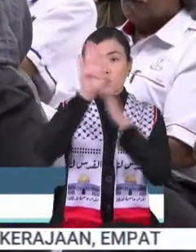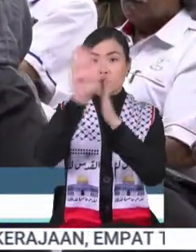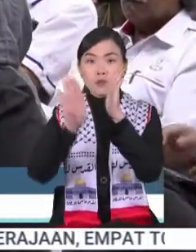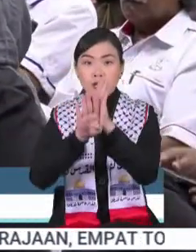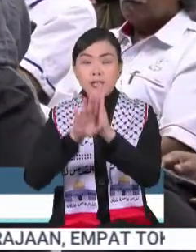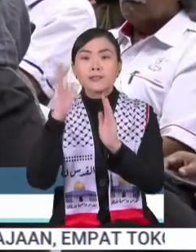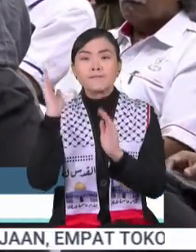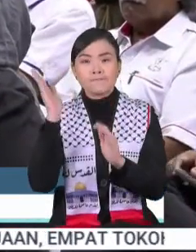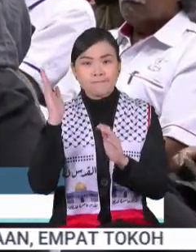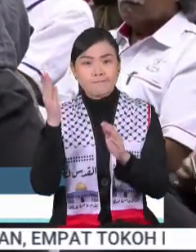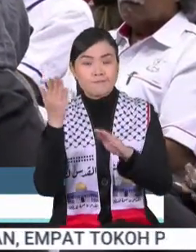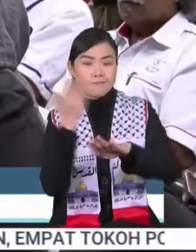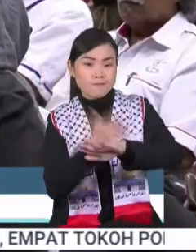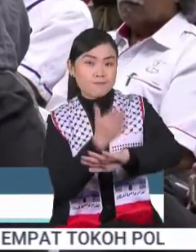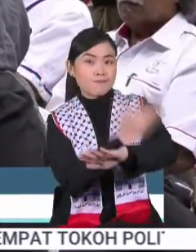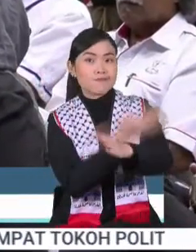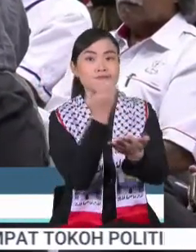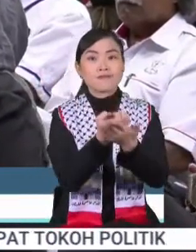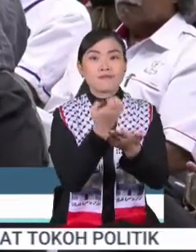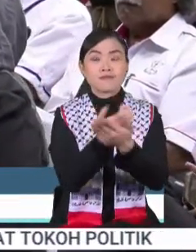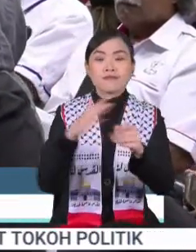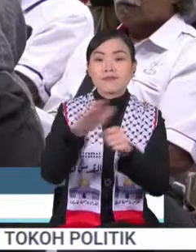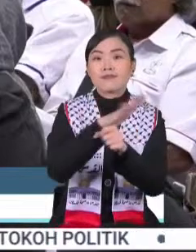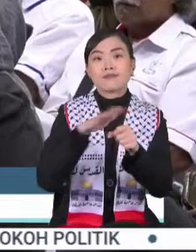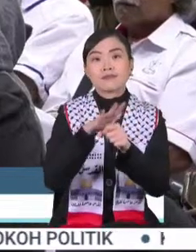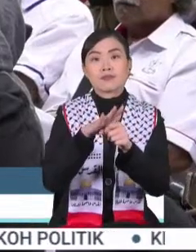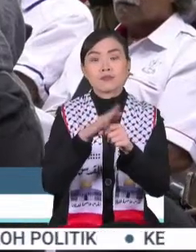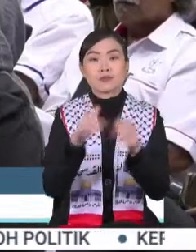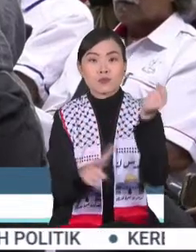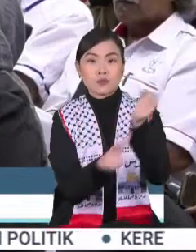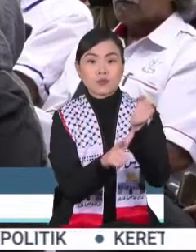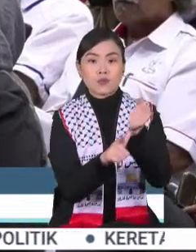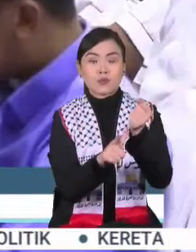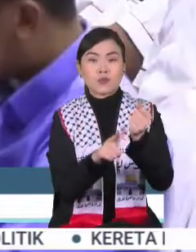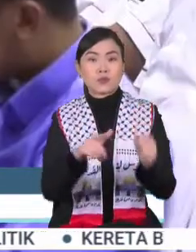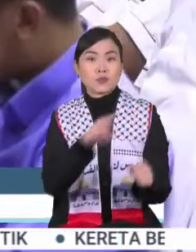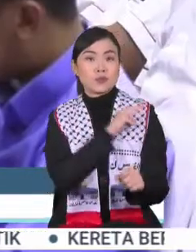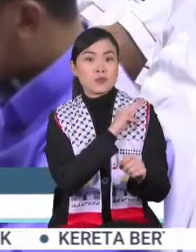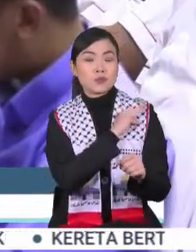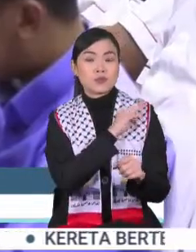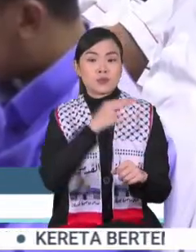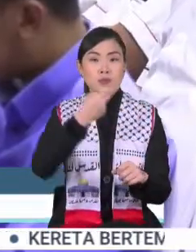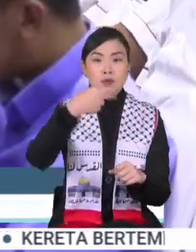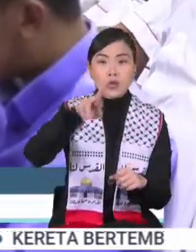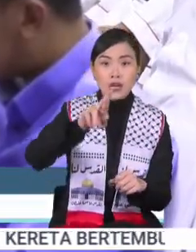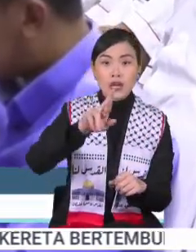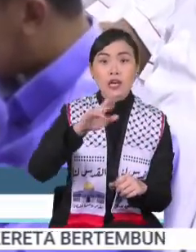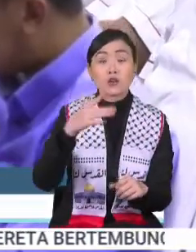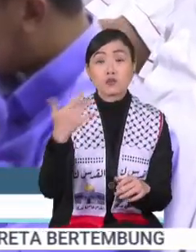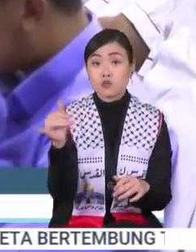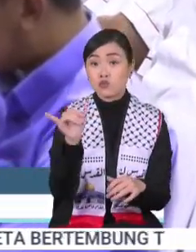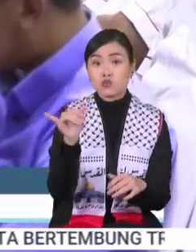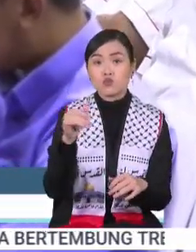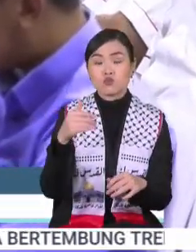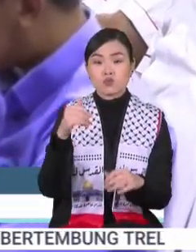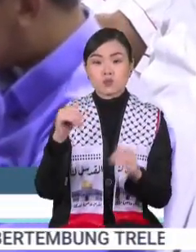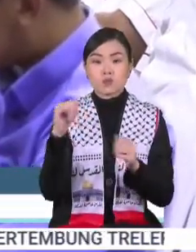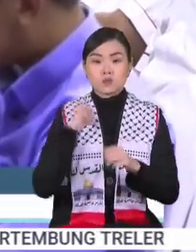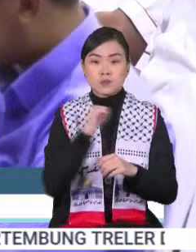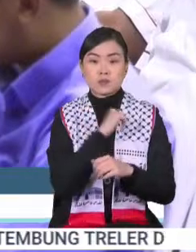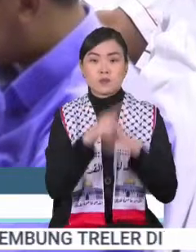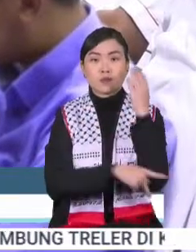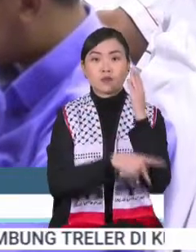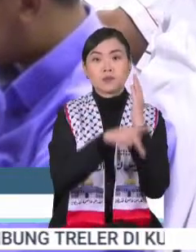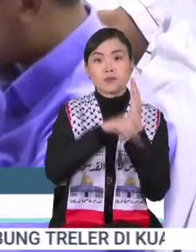ekonomi domestik kepada penduduk setempat timbalan menteri sumber manusia dat seri Abdul Rah dan juga ahli parlimen lipis berkata projek